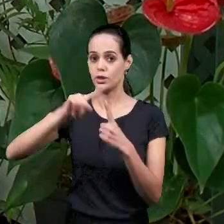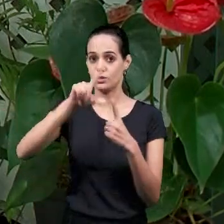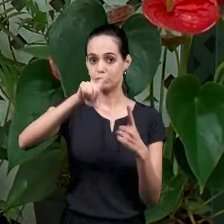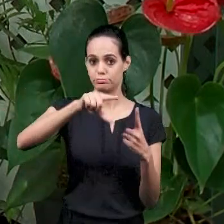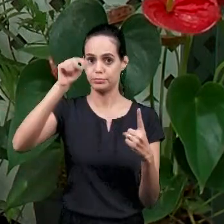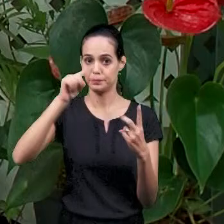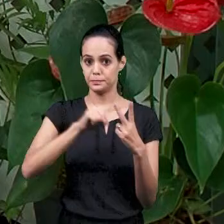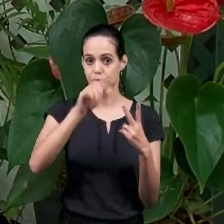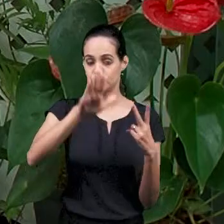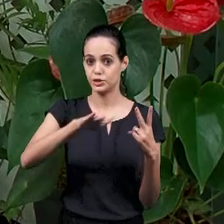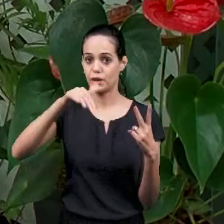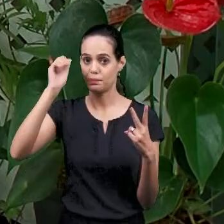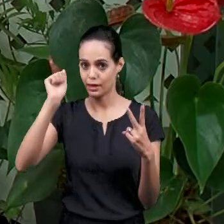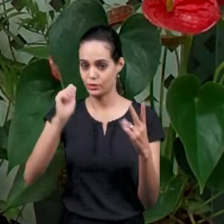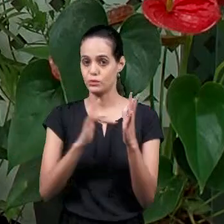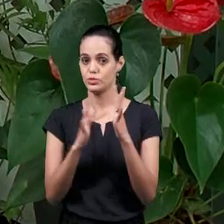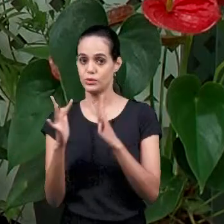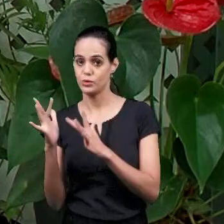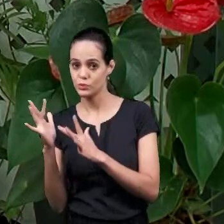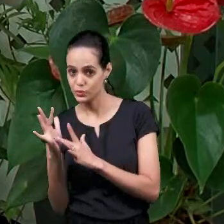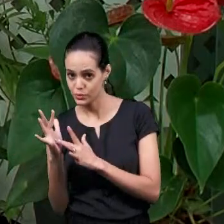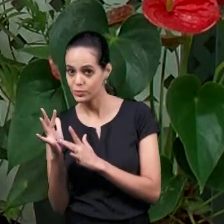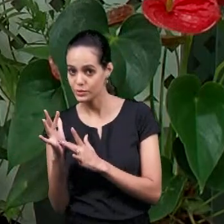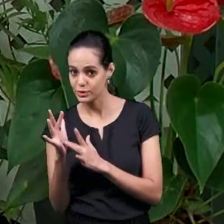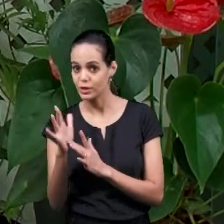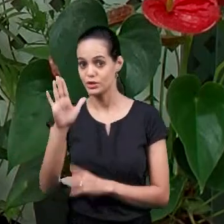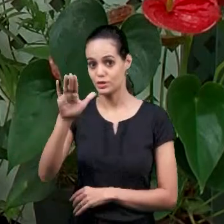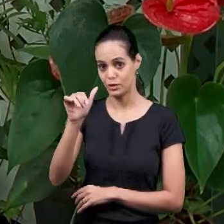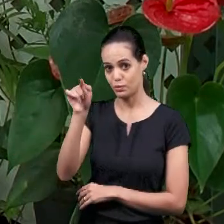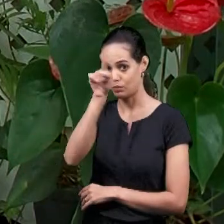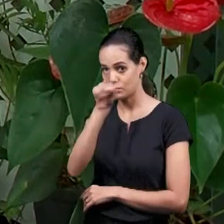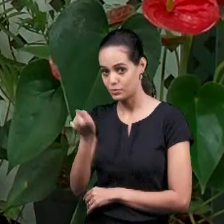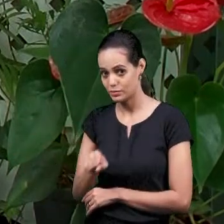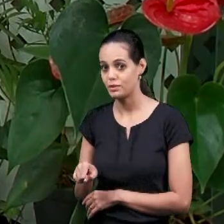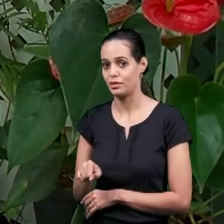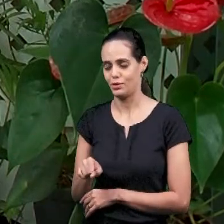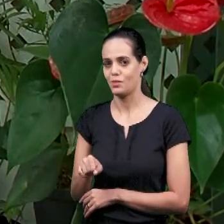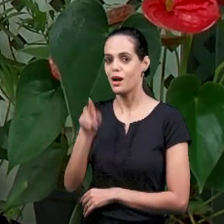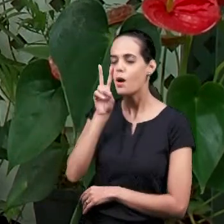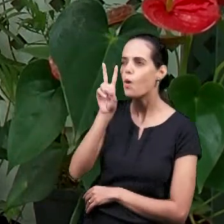c'est l'élection, l'autre, c'est l'appel, le moment de l'appel.